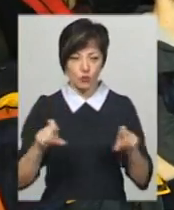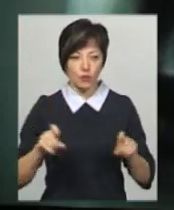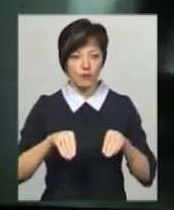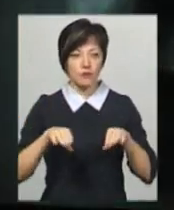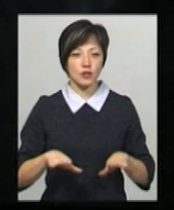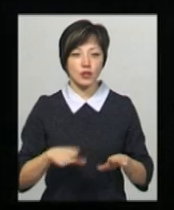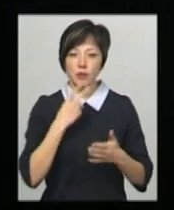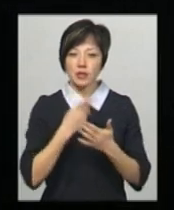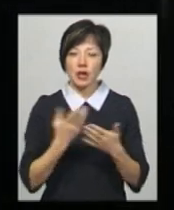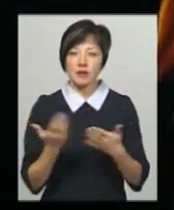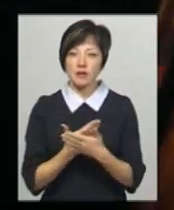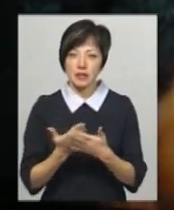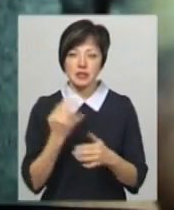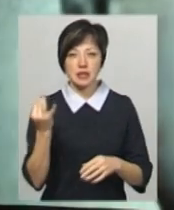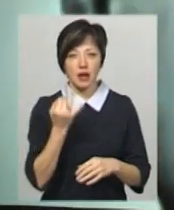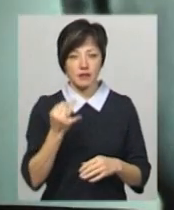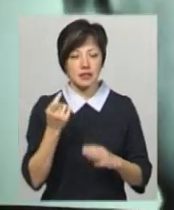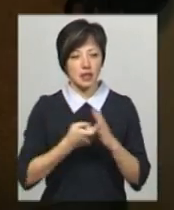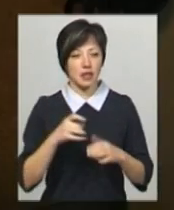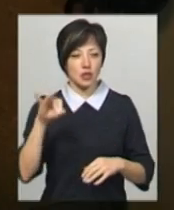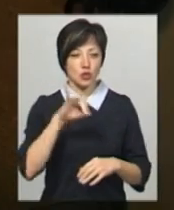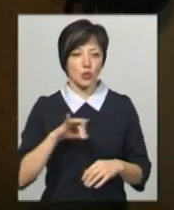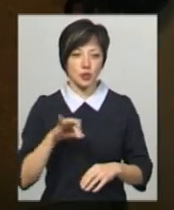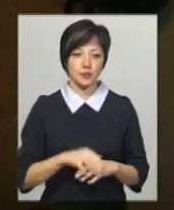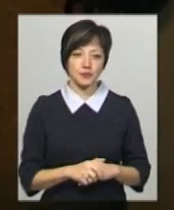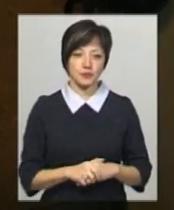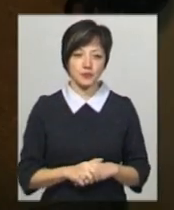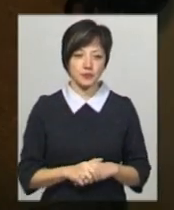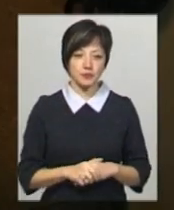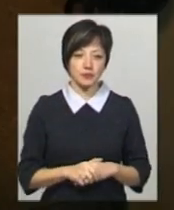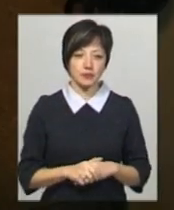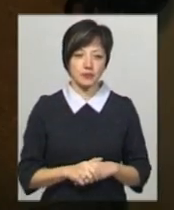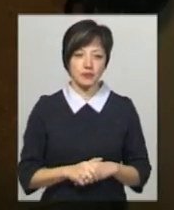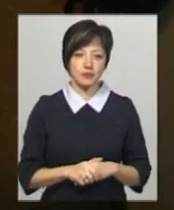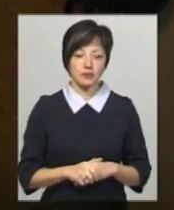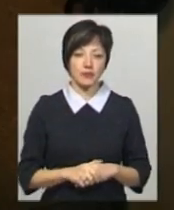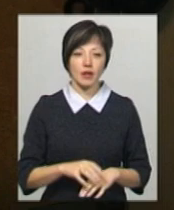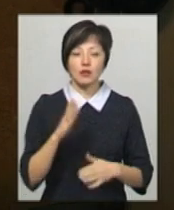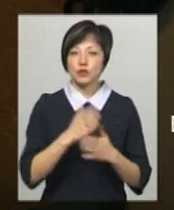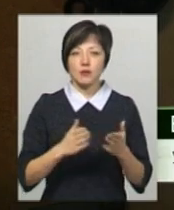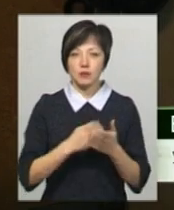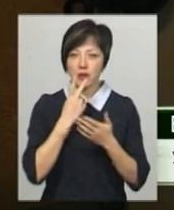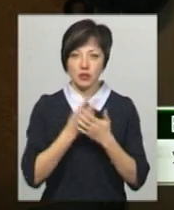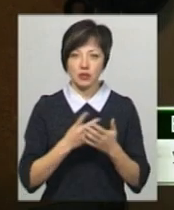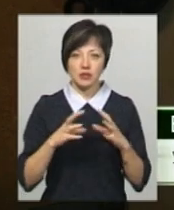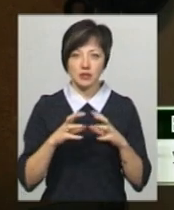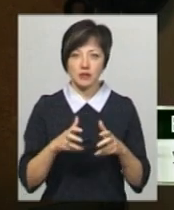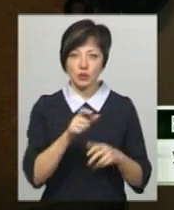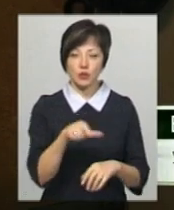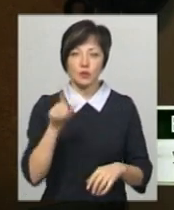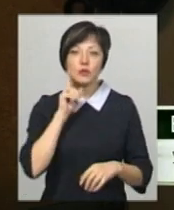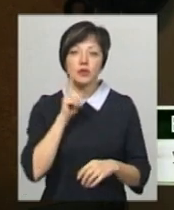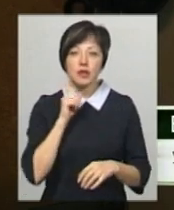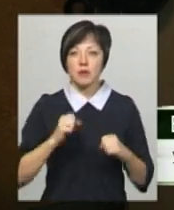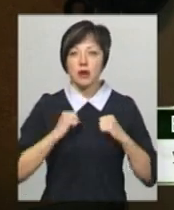Вирішила переглянути фільм, оскільки цікавиться історією. Шкода цих людей, вони зовсім не бачили світу, вони намагалися щось